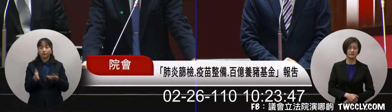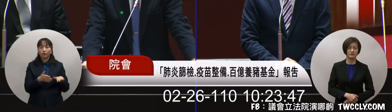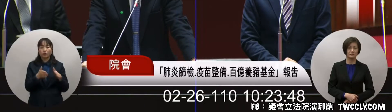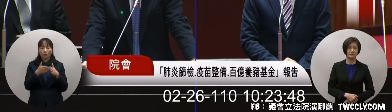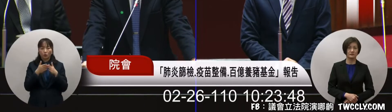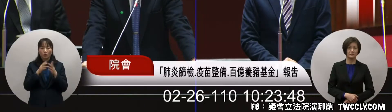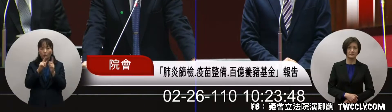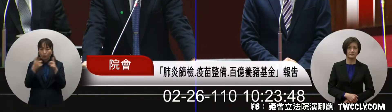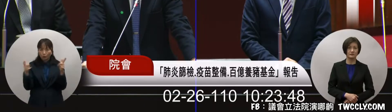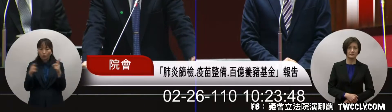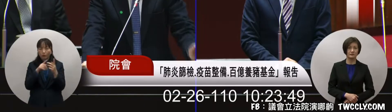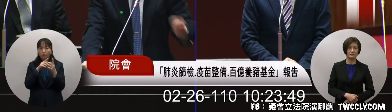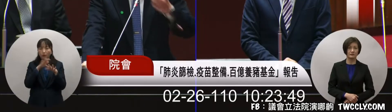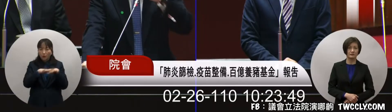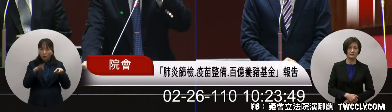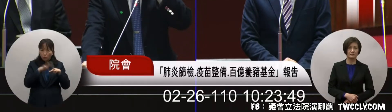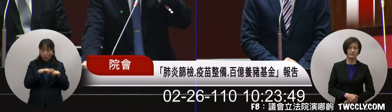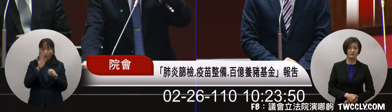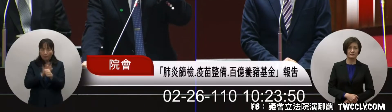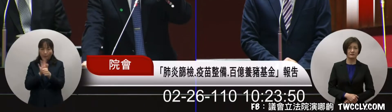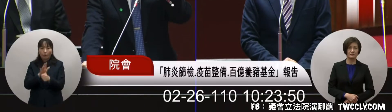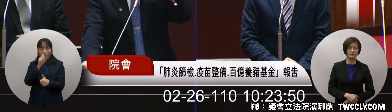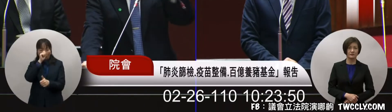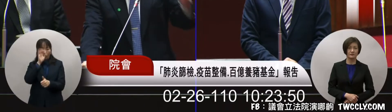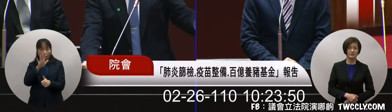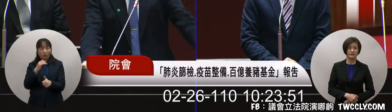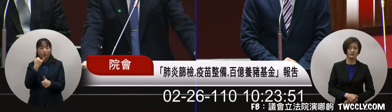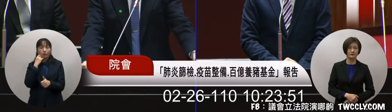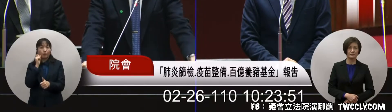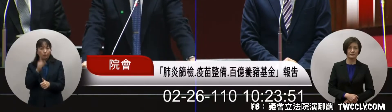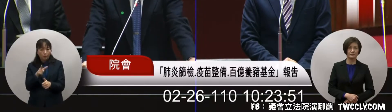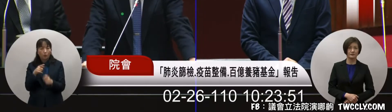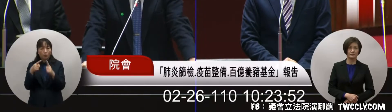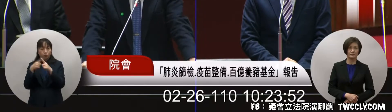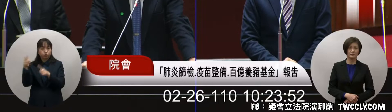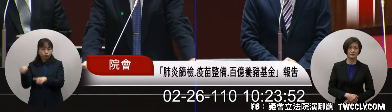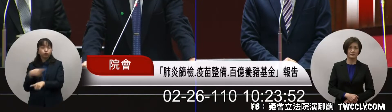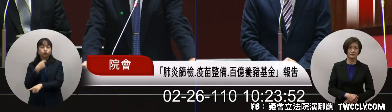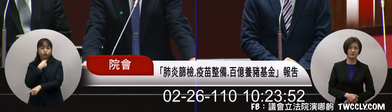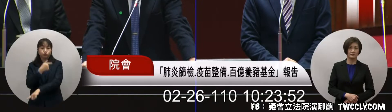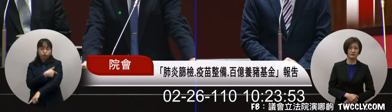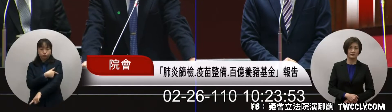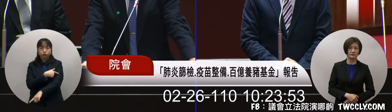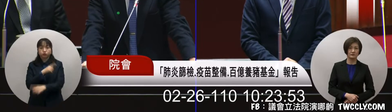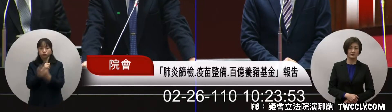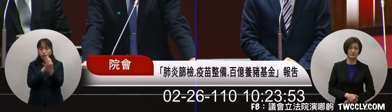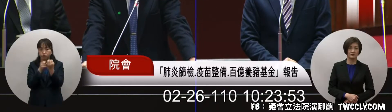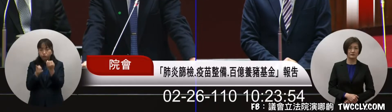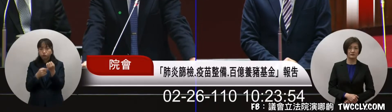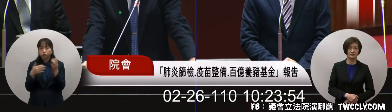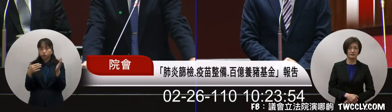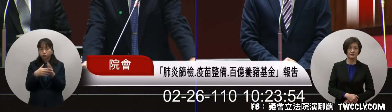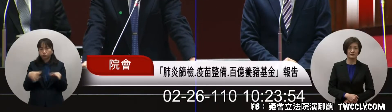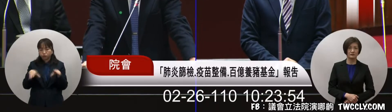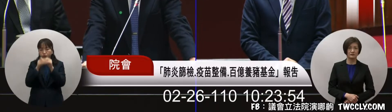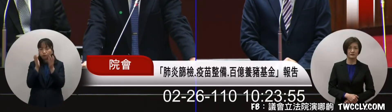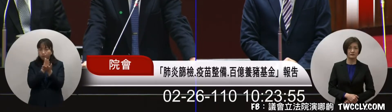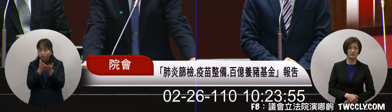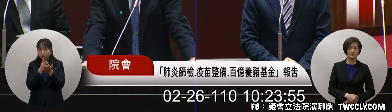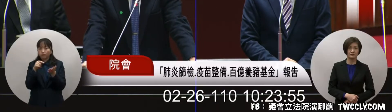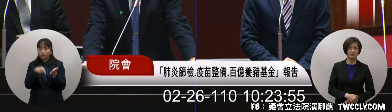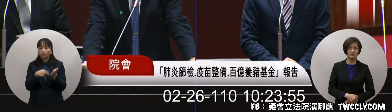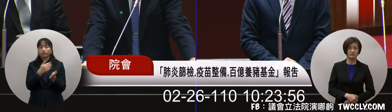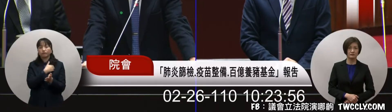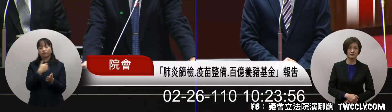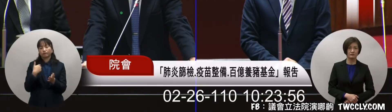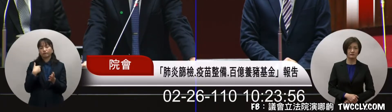从多方面，安全有效，可以买，有人要用，几个的方向去做综合的判断，好，